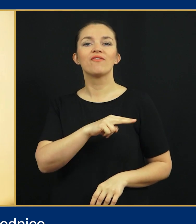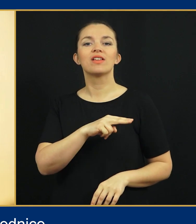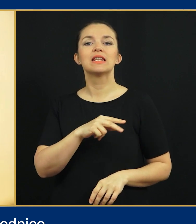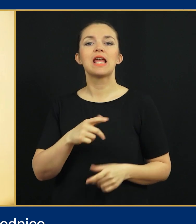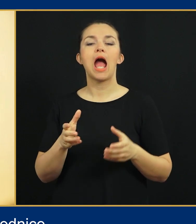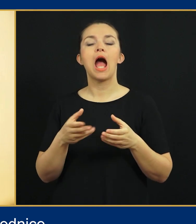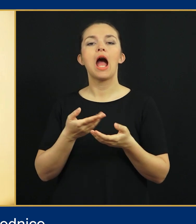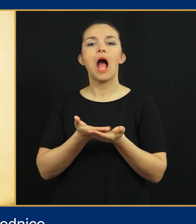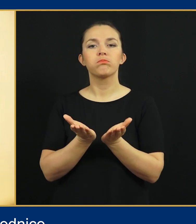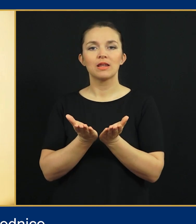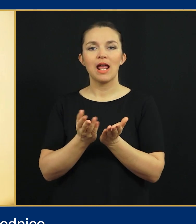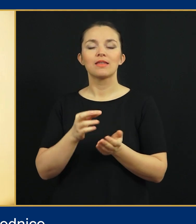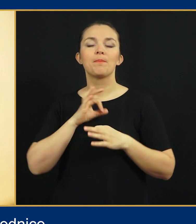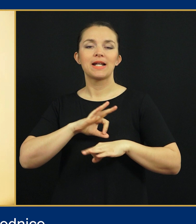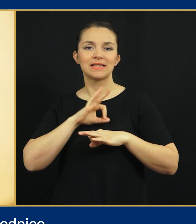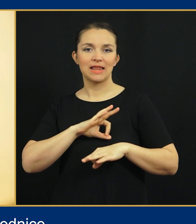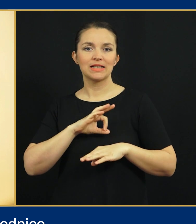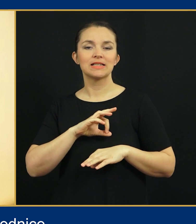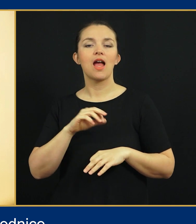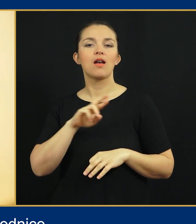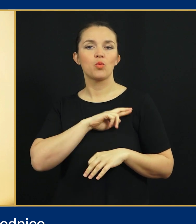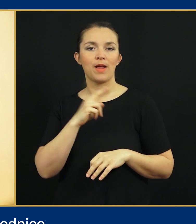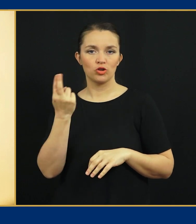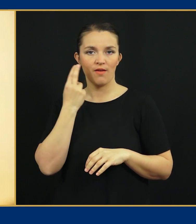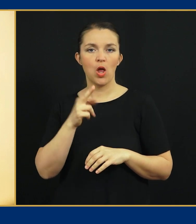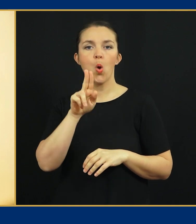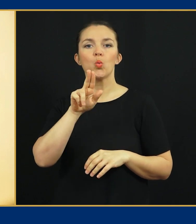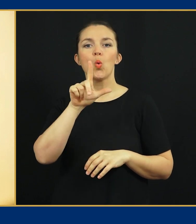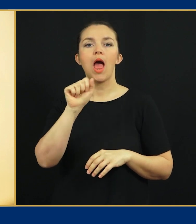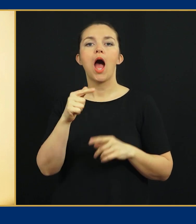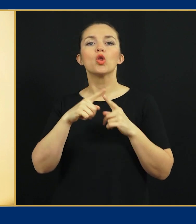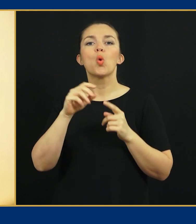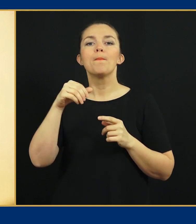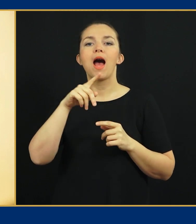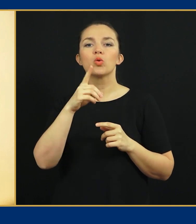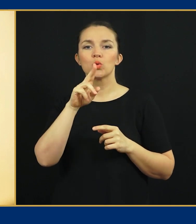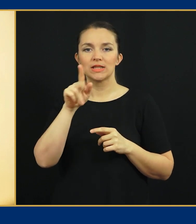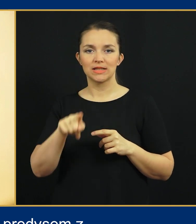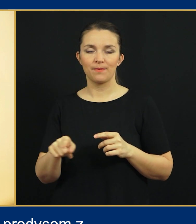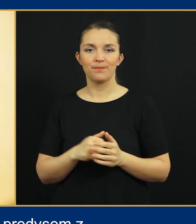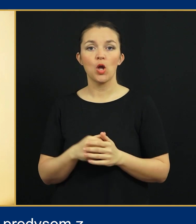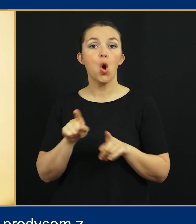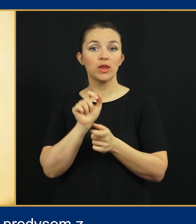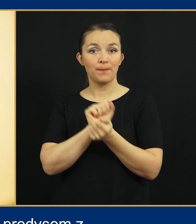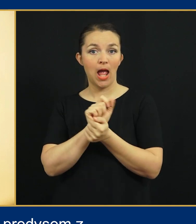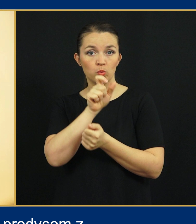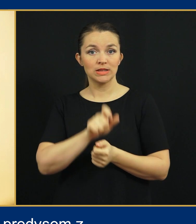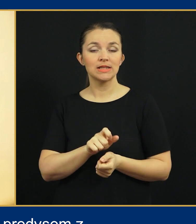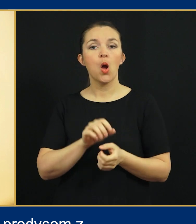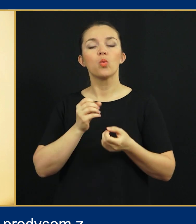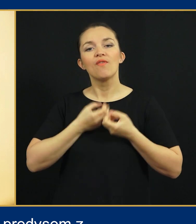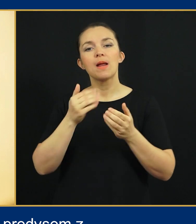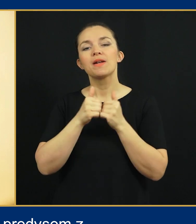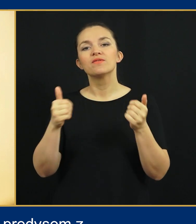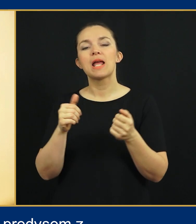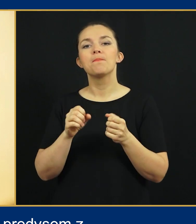Šefinja kabineta predsednice Republike Slovenije Ula Tomadus. Kot pravnica se je ukvarjala